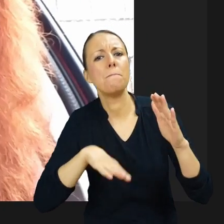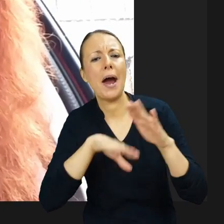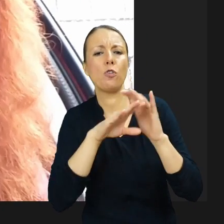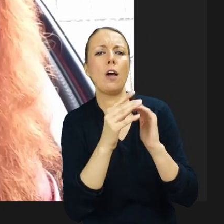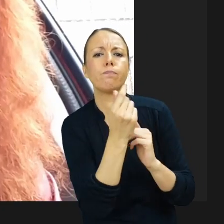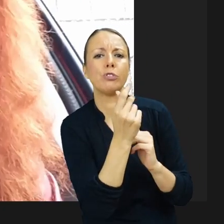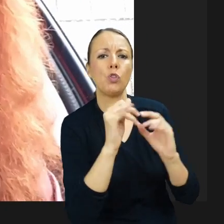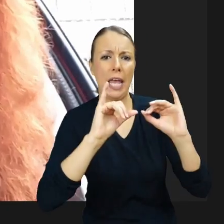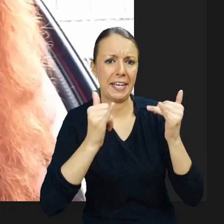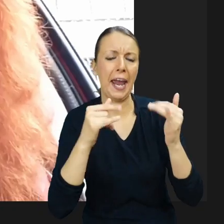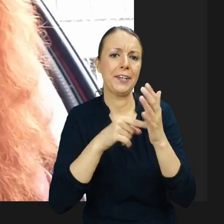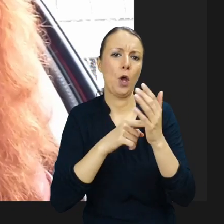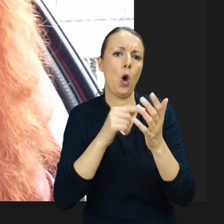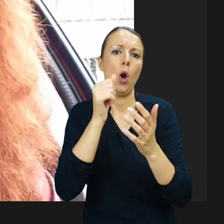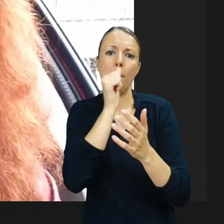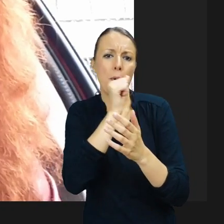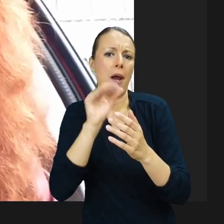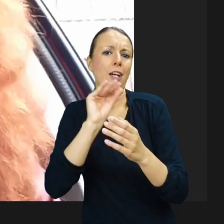zeznania majątkowego.